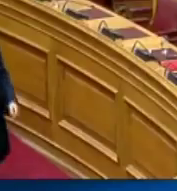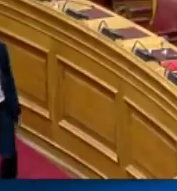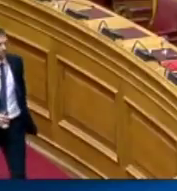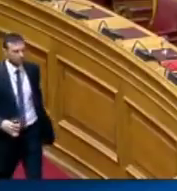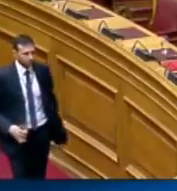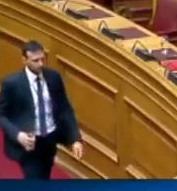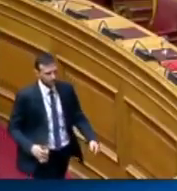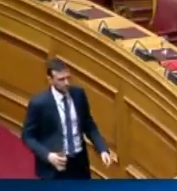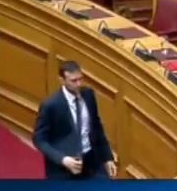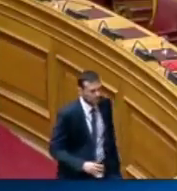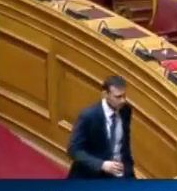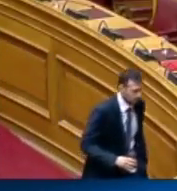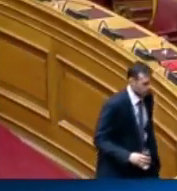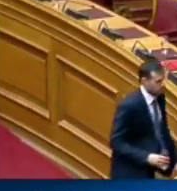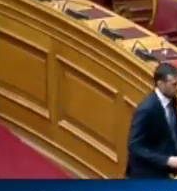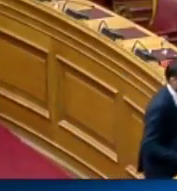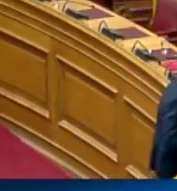δώσουμε.